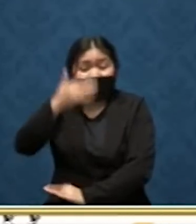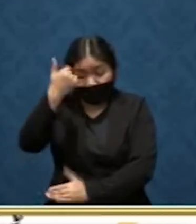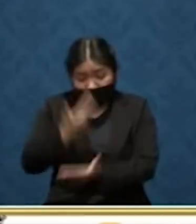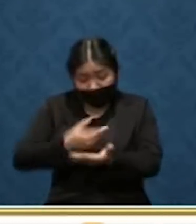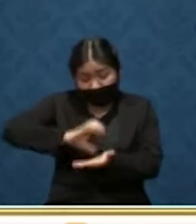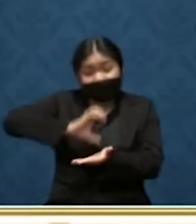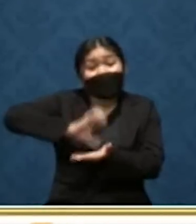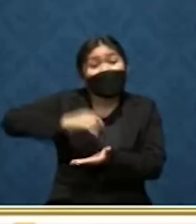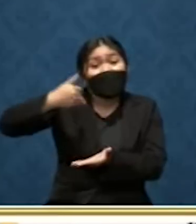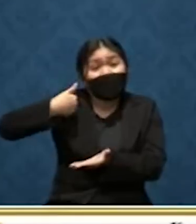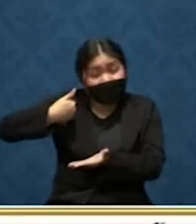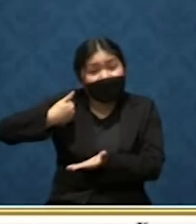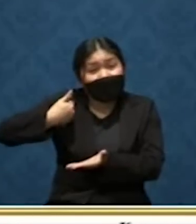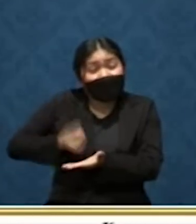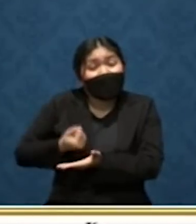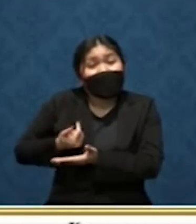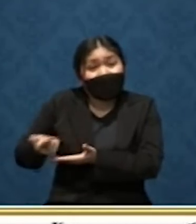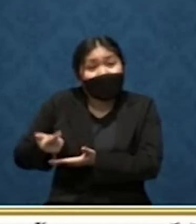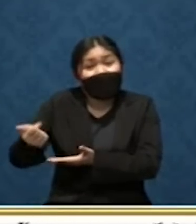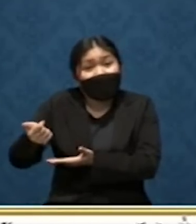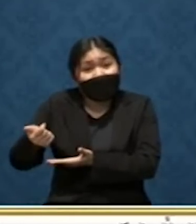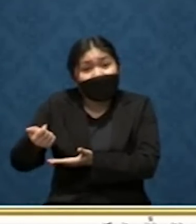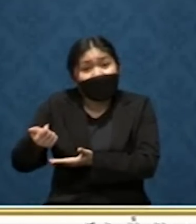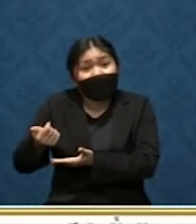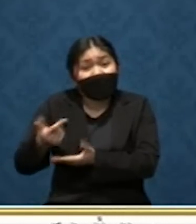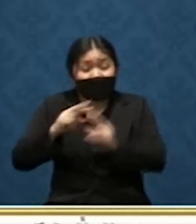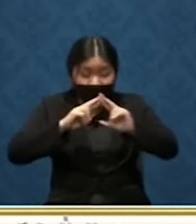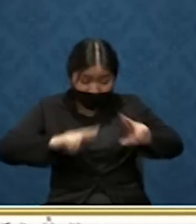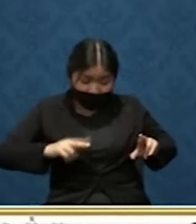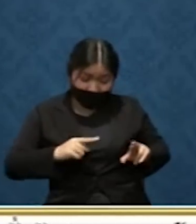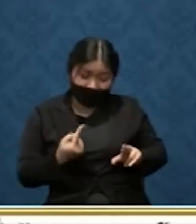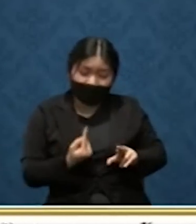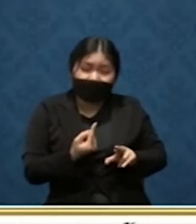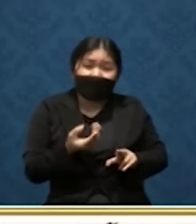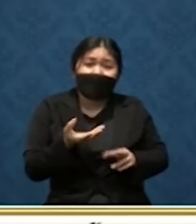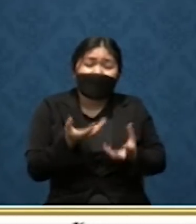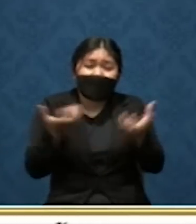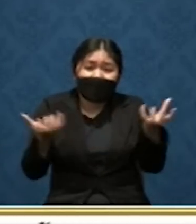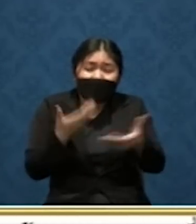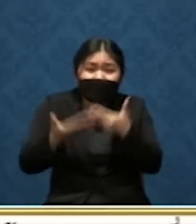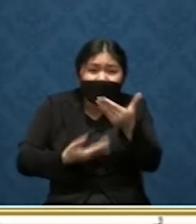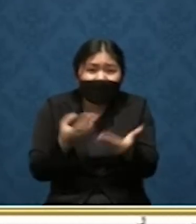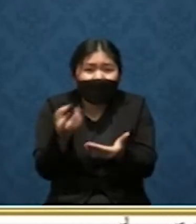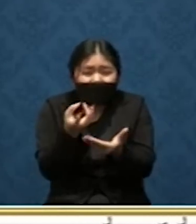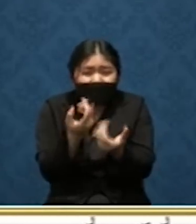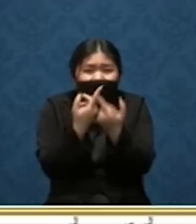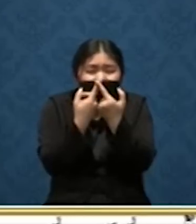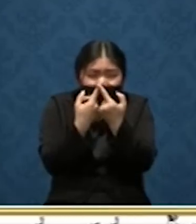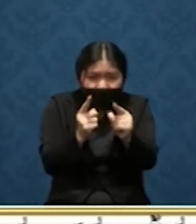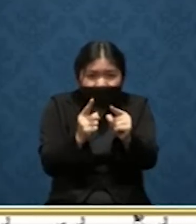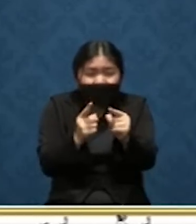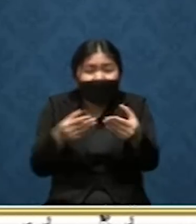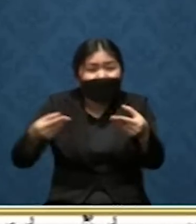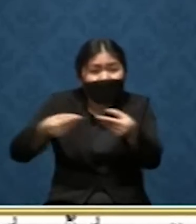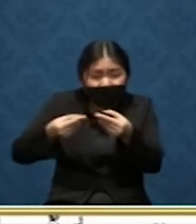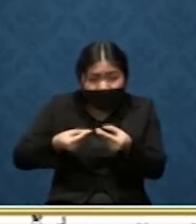อนกิจการพวกนี้ไมได้หือหวาครับไมเหมืหวา เหมือนผัพ เหมือน submissionsแต่เป